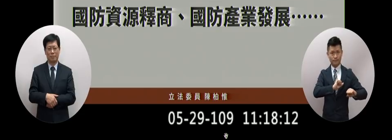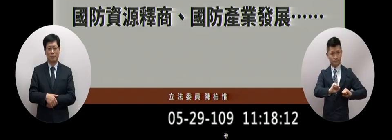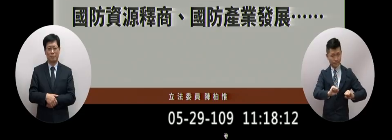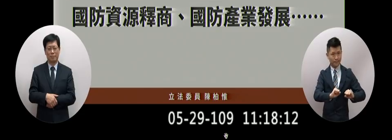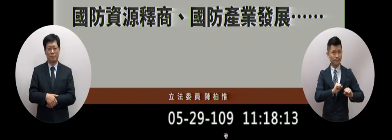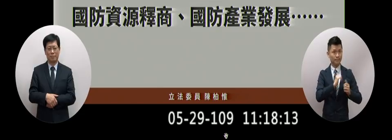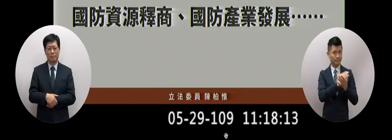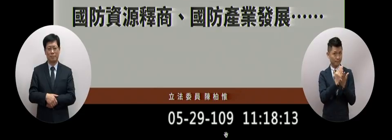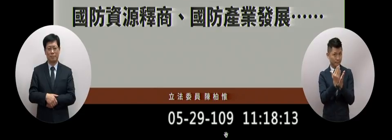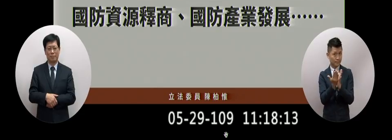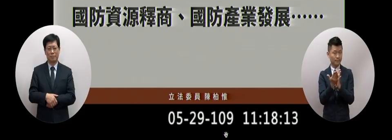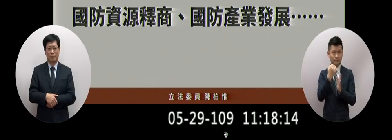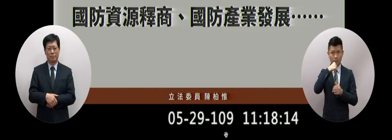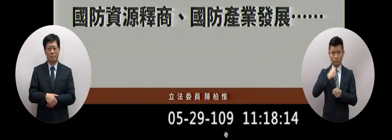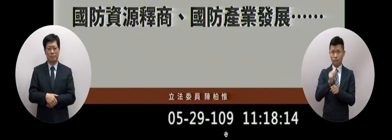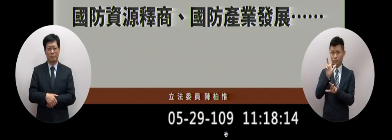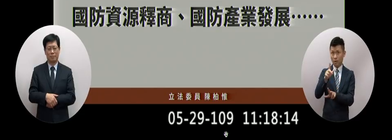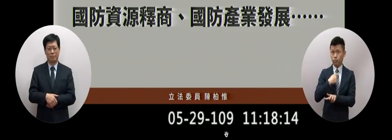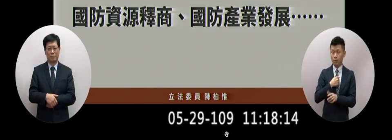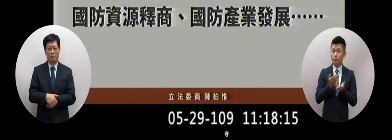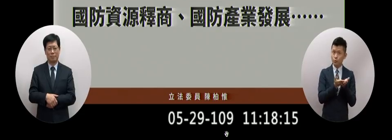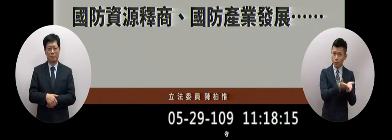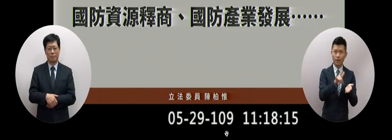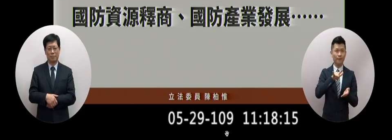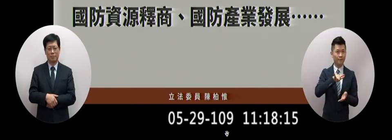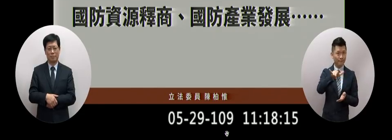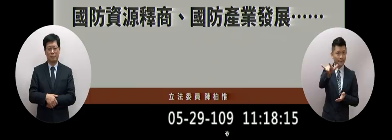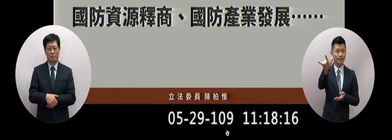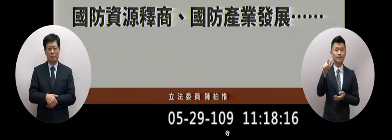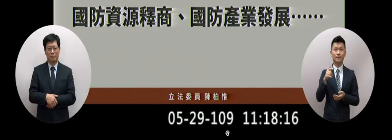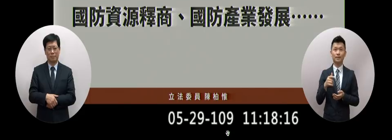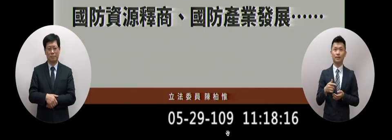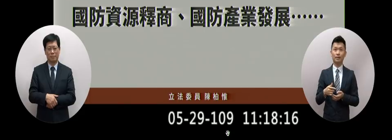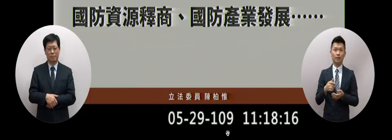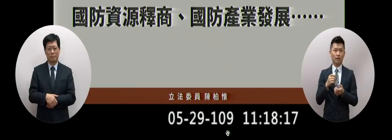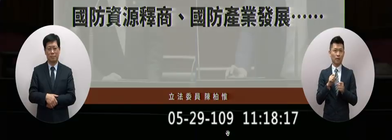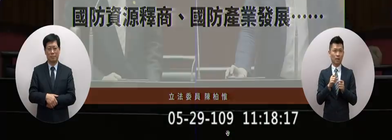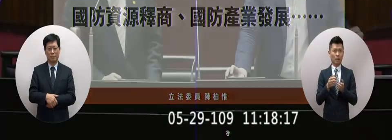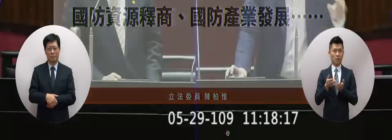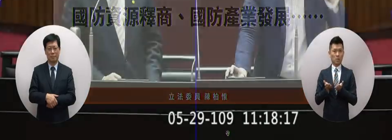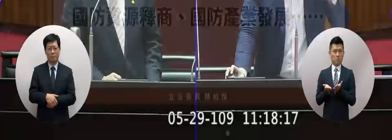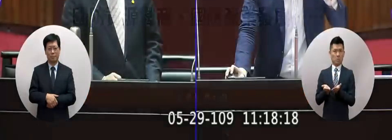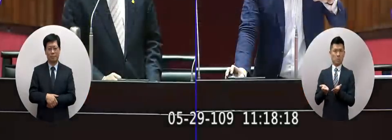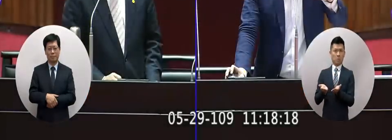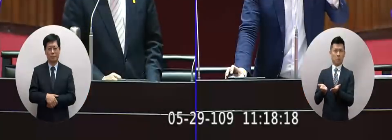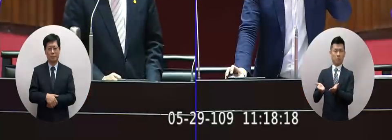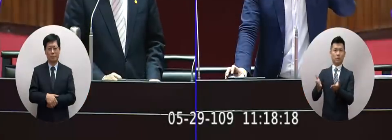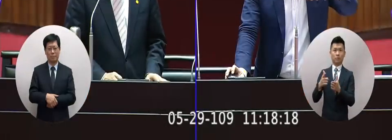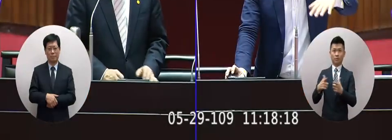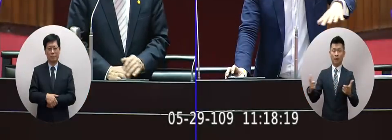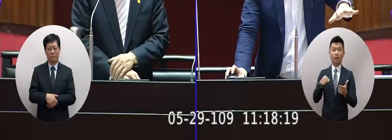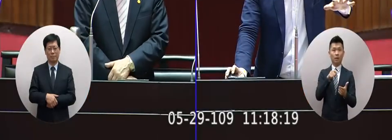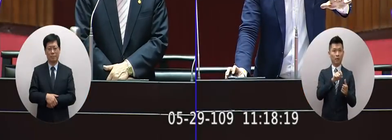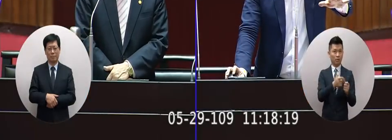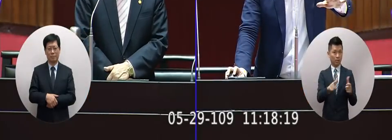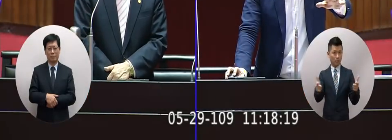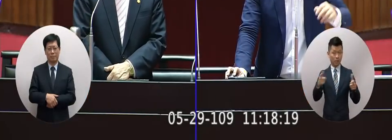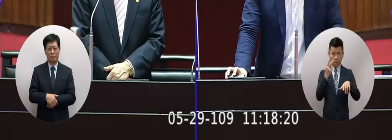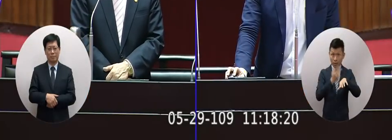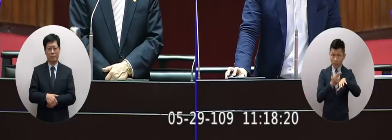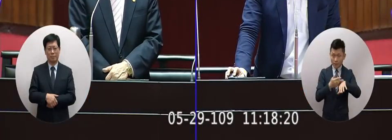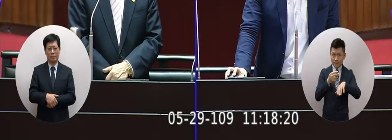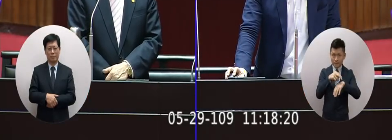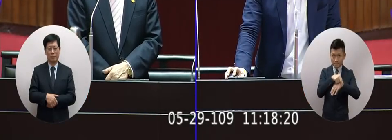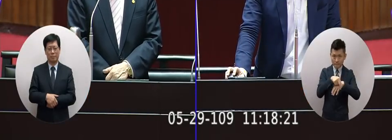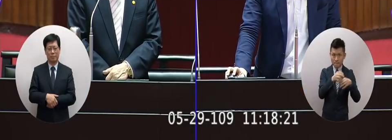件吼，伫台湾落实，包括船啊，包括飞行机，甚至是军舰吼，大只。那这个科技搁有法度来释放，和